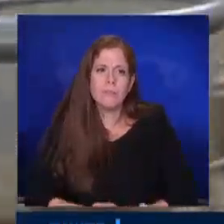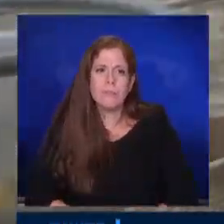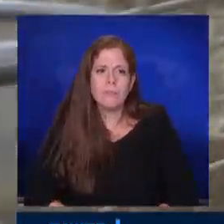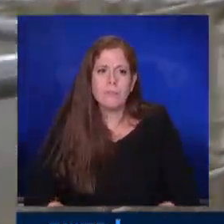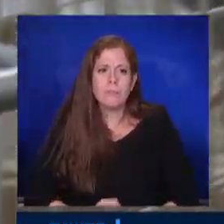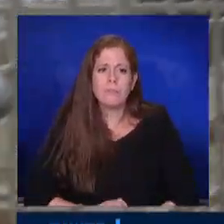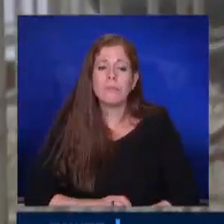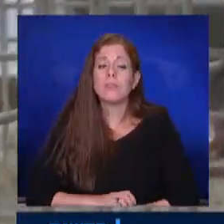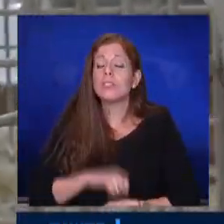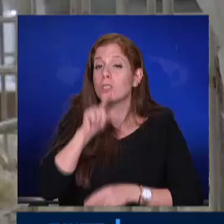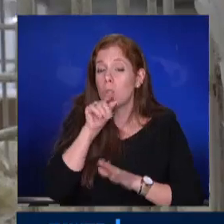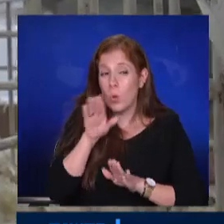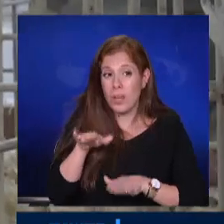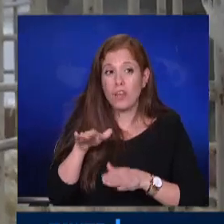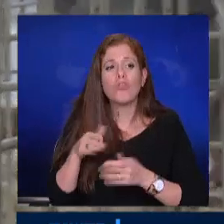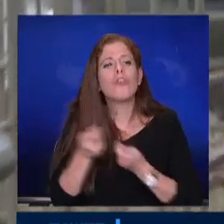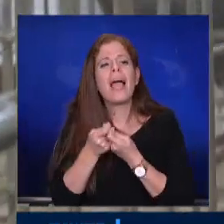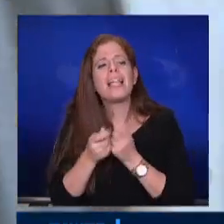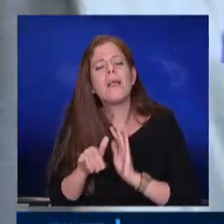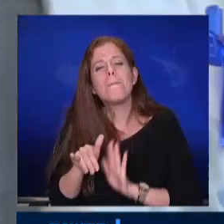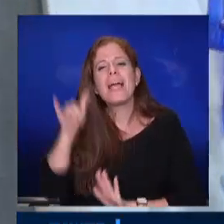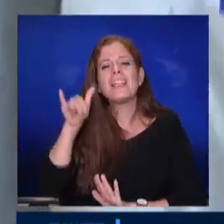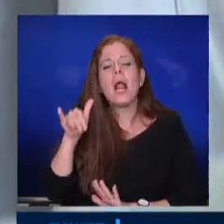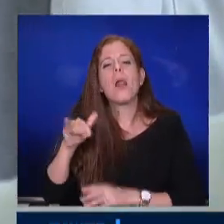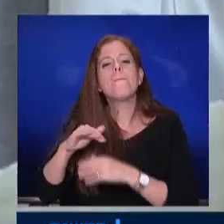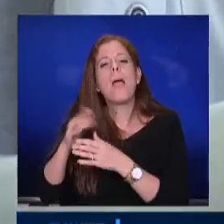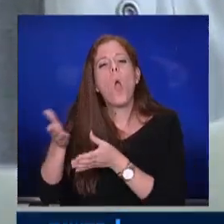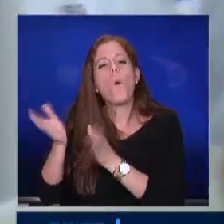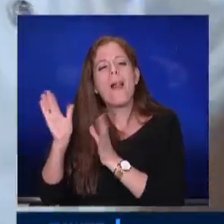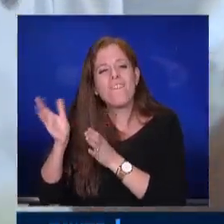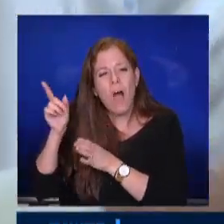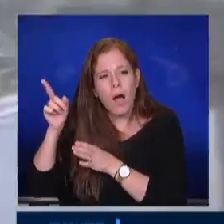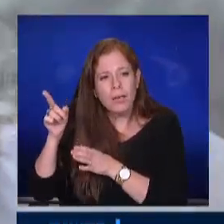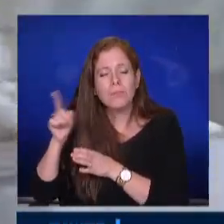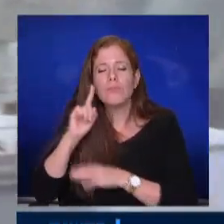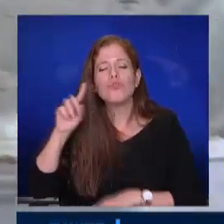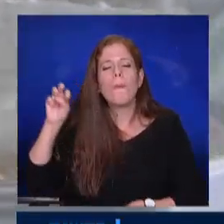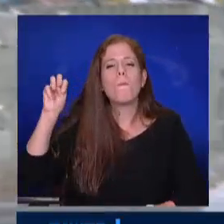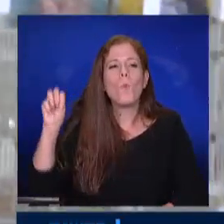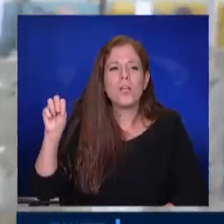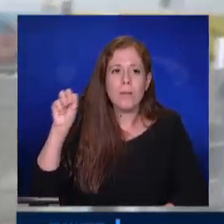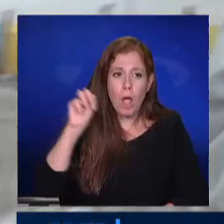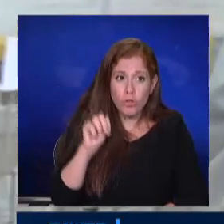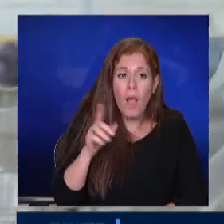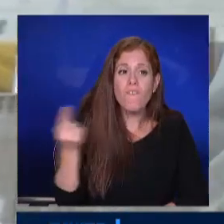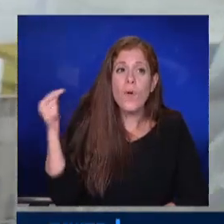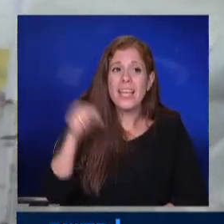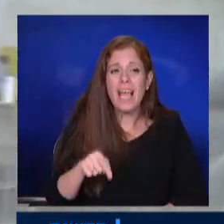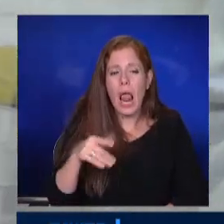זו יונה ששייכת למגדל מאום אל-פחם, בשר מוניר מחג'נה. הוא הגיע